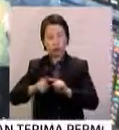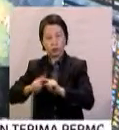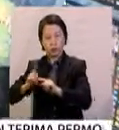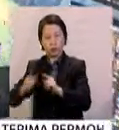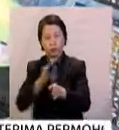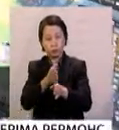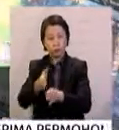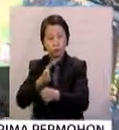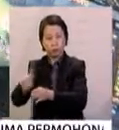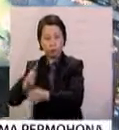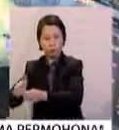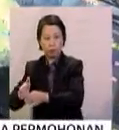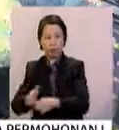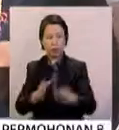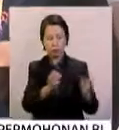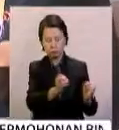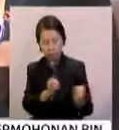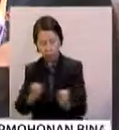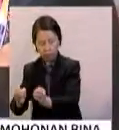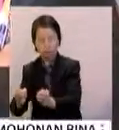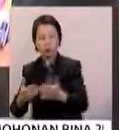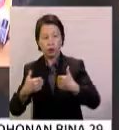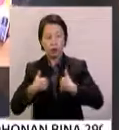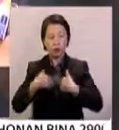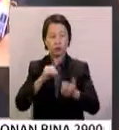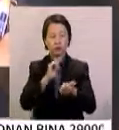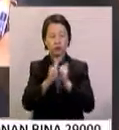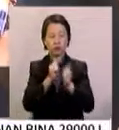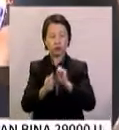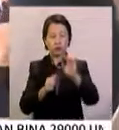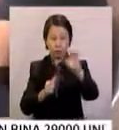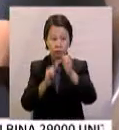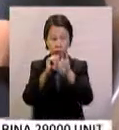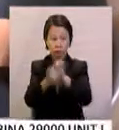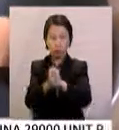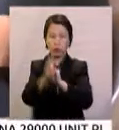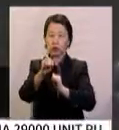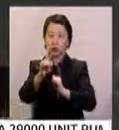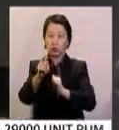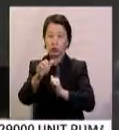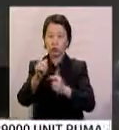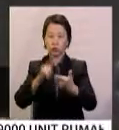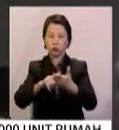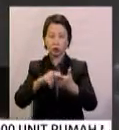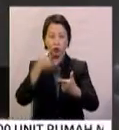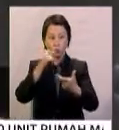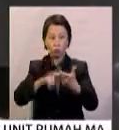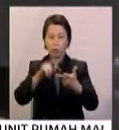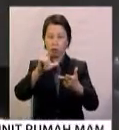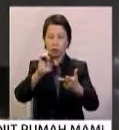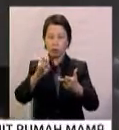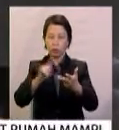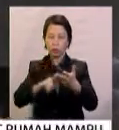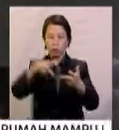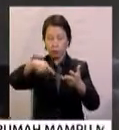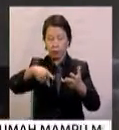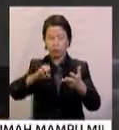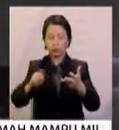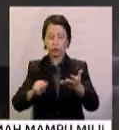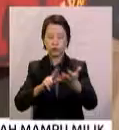lapangan. Sepanjang penganjuran turut diadakan kejohanan e-sukan termasuk Dota, Mobile Legends, PUBG dan